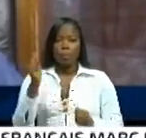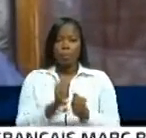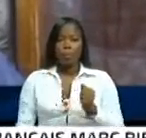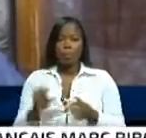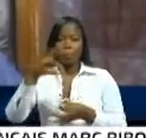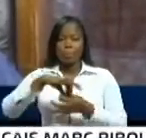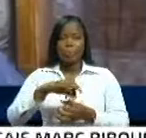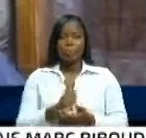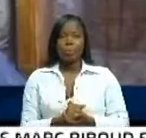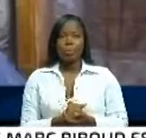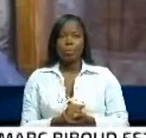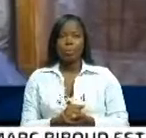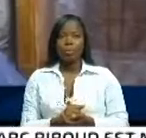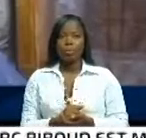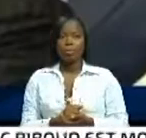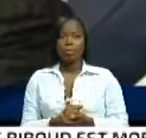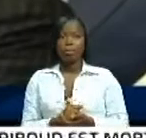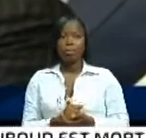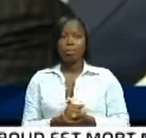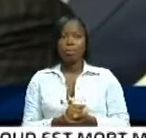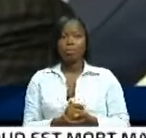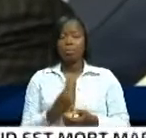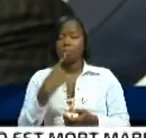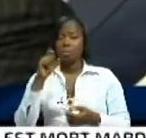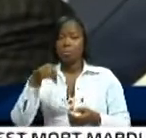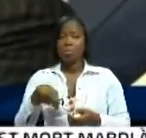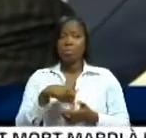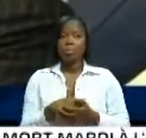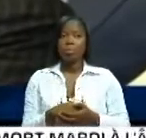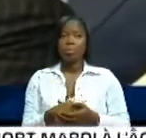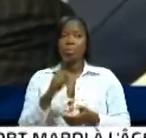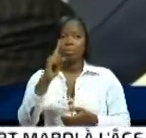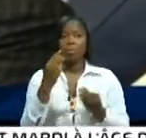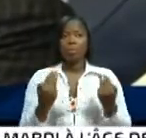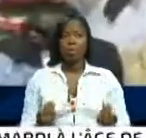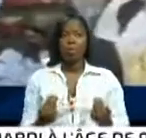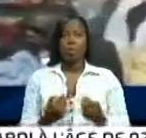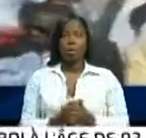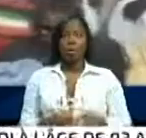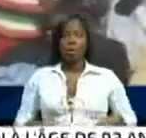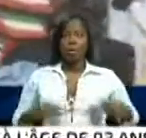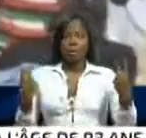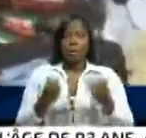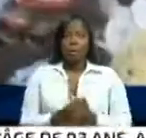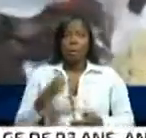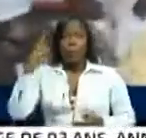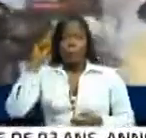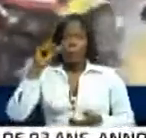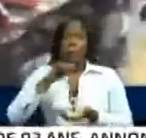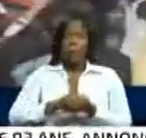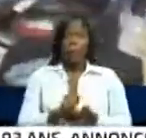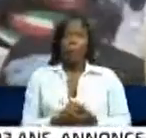pas apparemment constitue un moment de survie pour ce régime la commune il